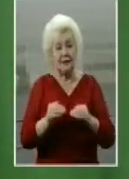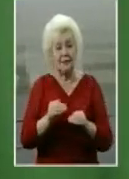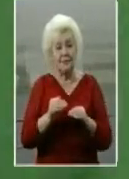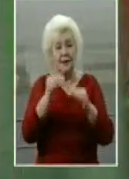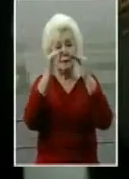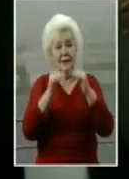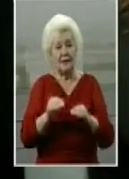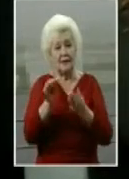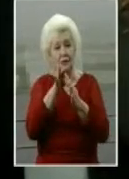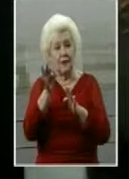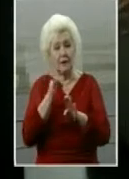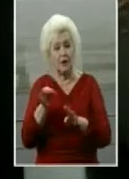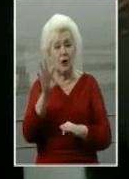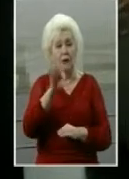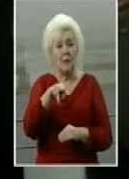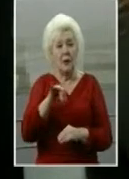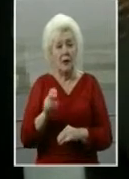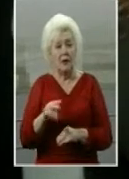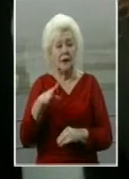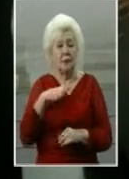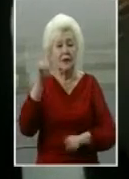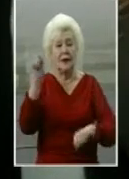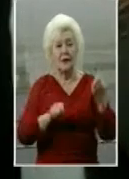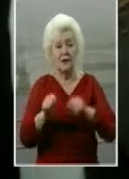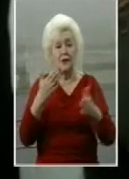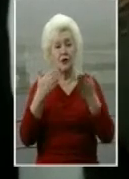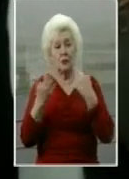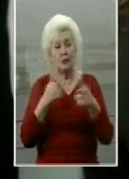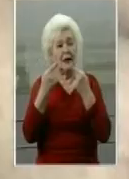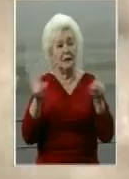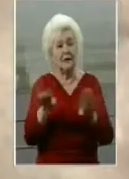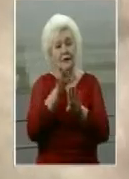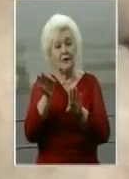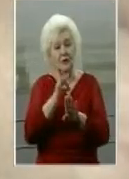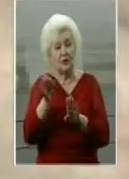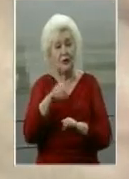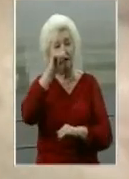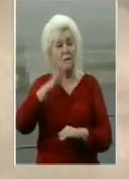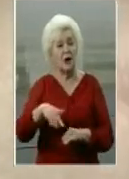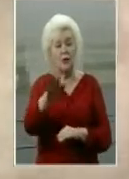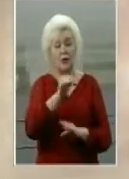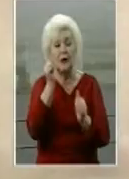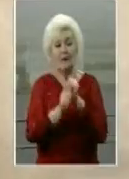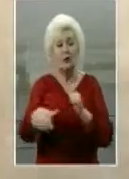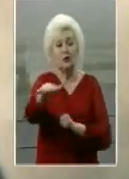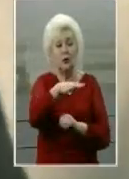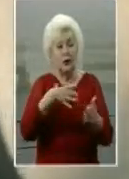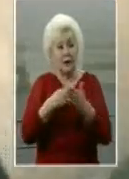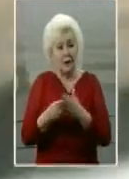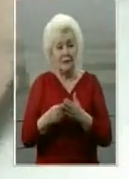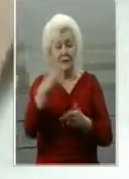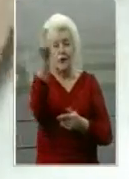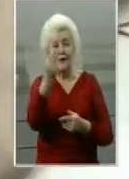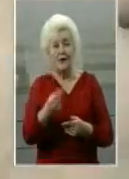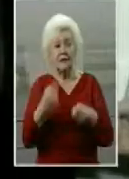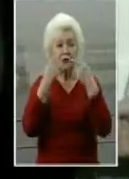називається занизування. Олена Михайленко буває на фестивалях, спілкується з іншими вишивальницями України. В кожному регіоні свої візерунки